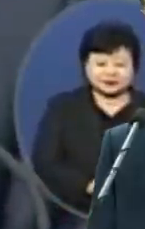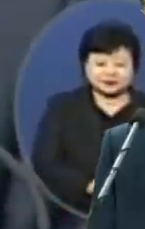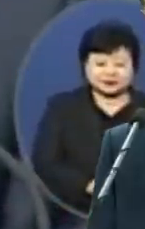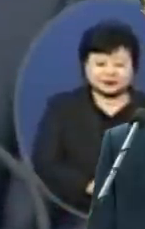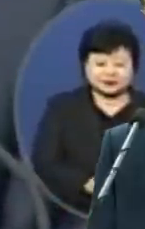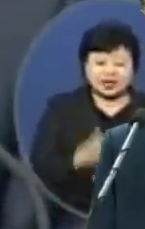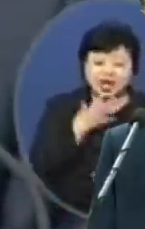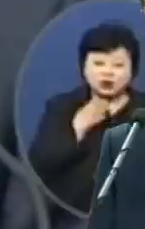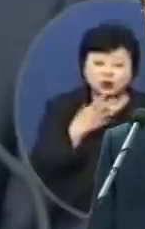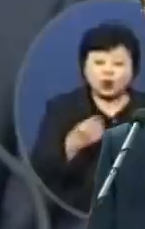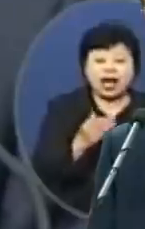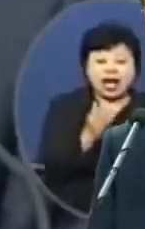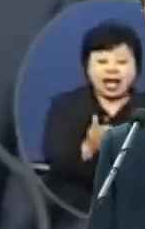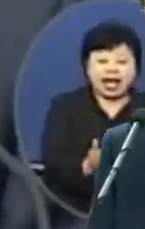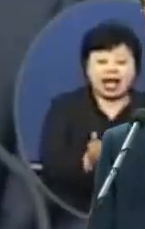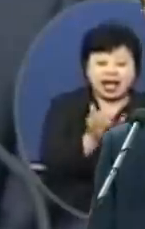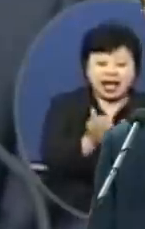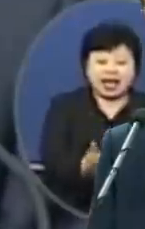노아의